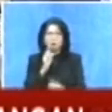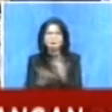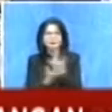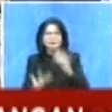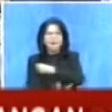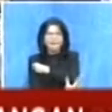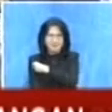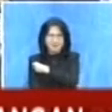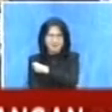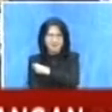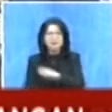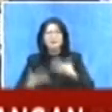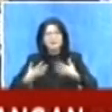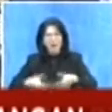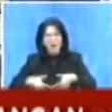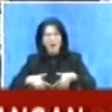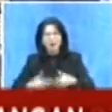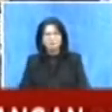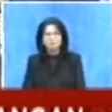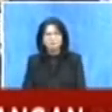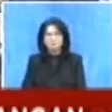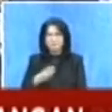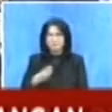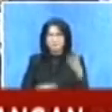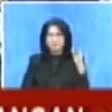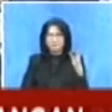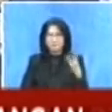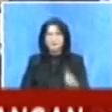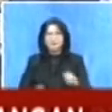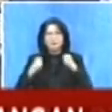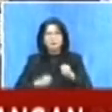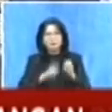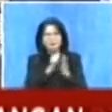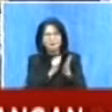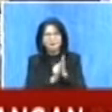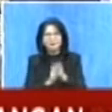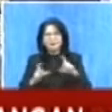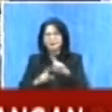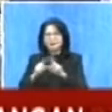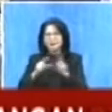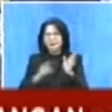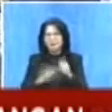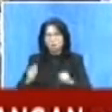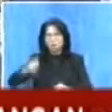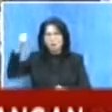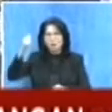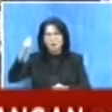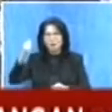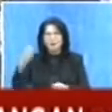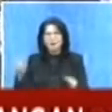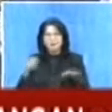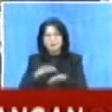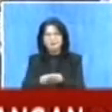miskin dan rentan. Ketiga, memperkuat agenda peningkatan SDM yang unggul, berintegritas